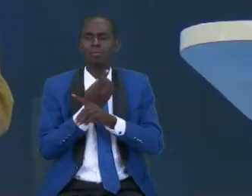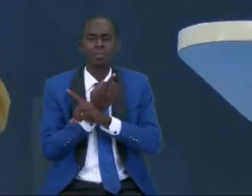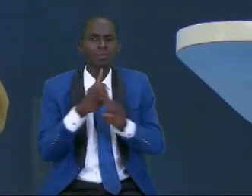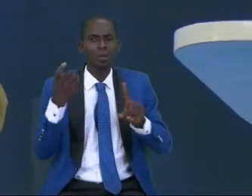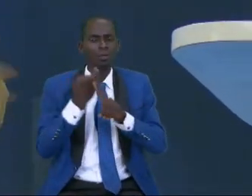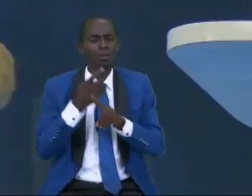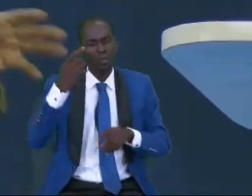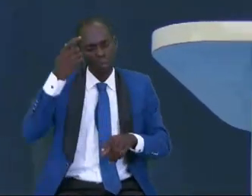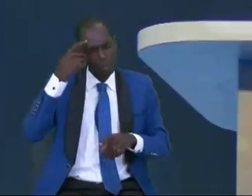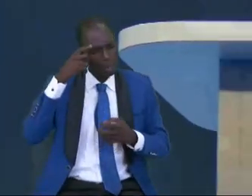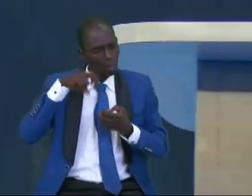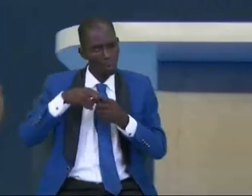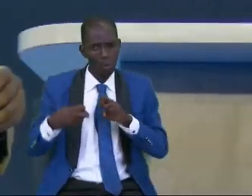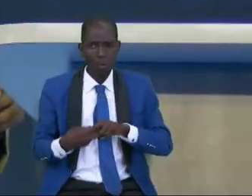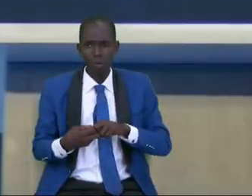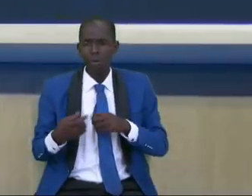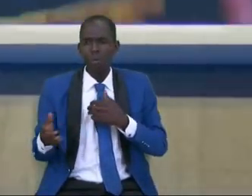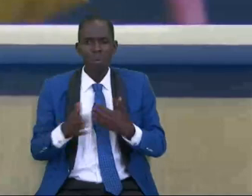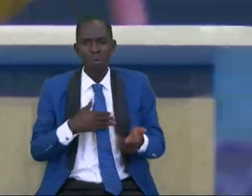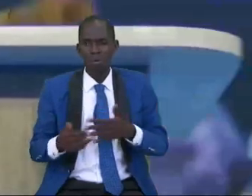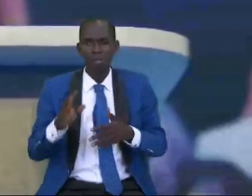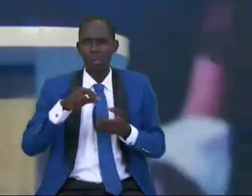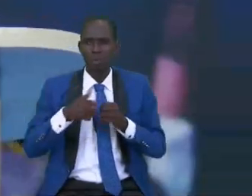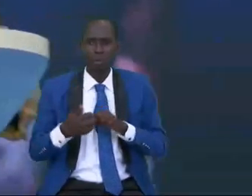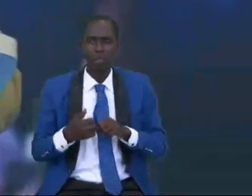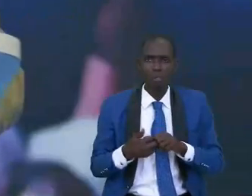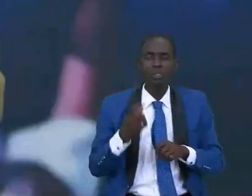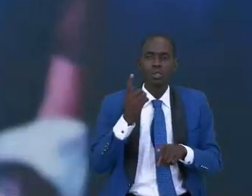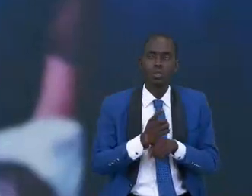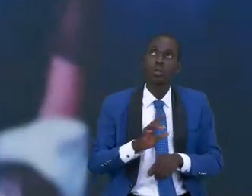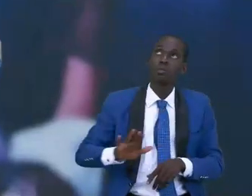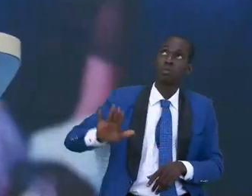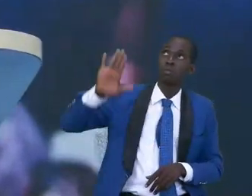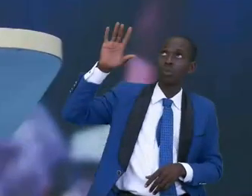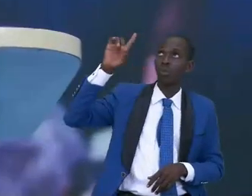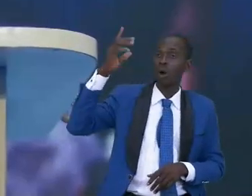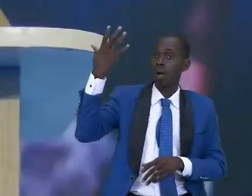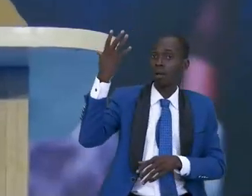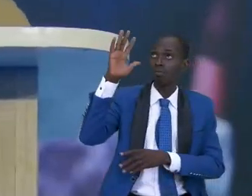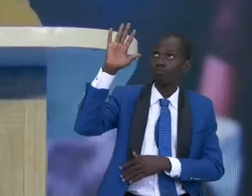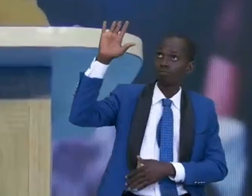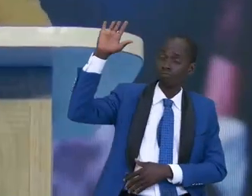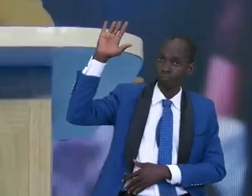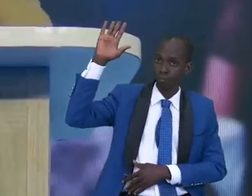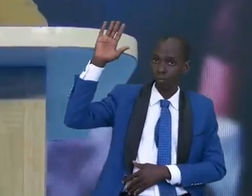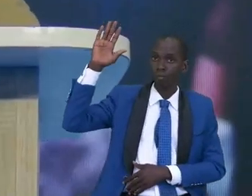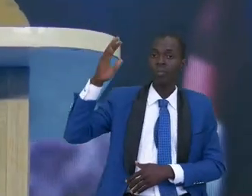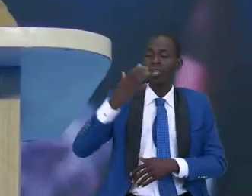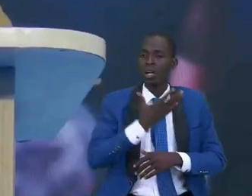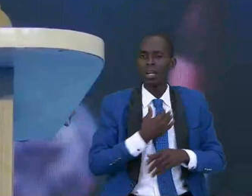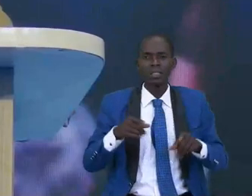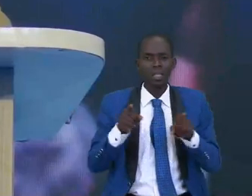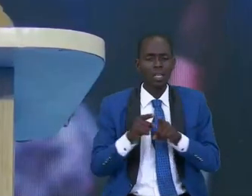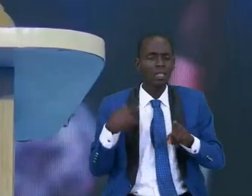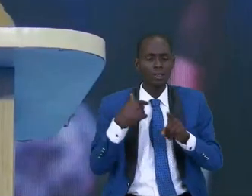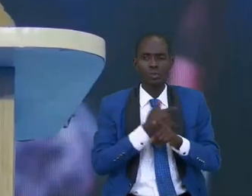problèmes mentaux disparaissent, quel que soit le problème. Levez la main là maintenant. Et comme nous mentionnons